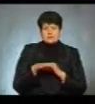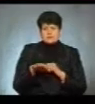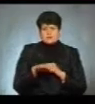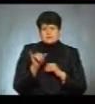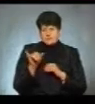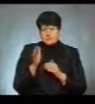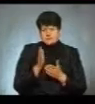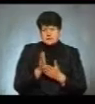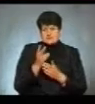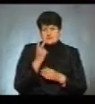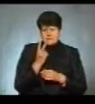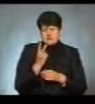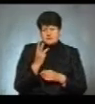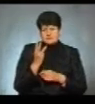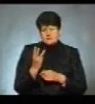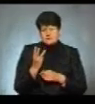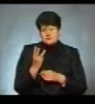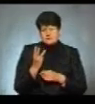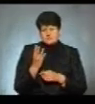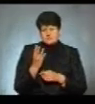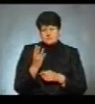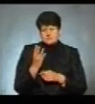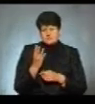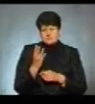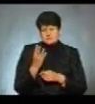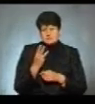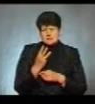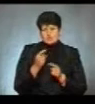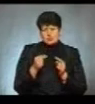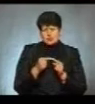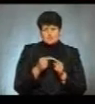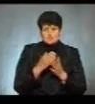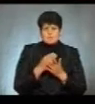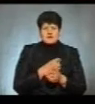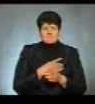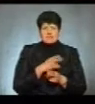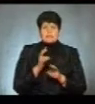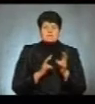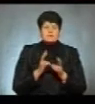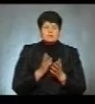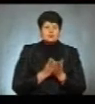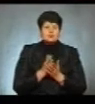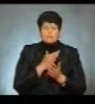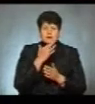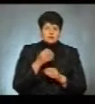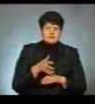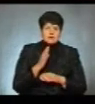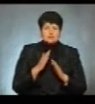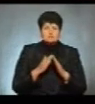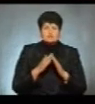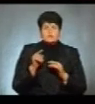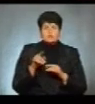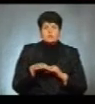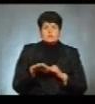знаходиться 2-3, ну, 4 точно, ні, 3 точно я знаю, є приватні підприємства, які обслуговують багатоквартирні будинки на тому